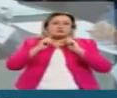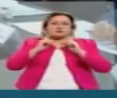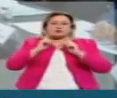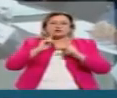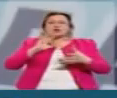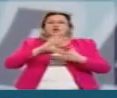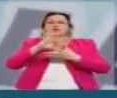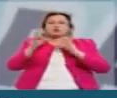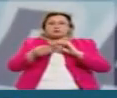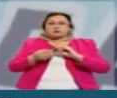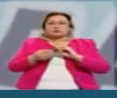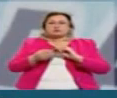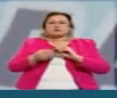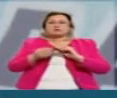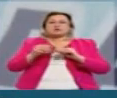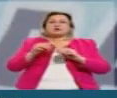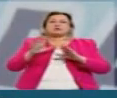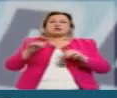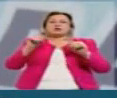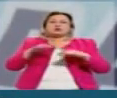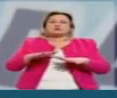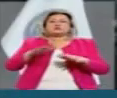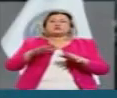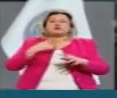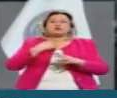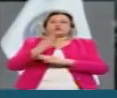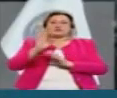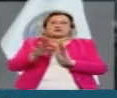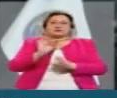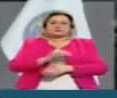саны тең түссе, төраға пікірі шешуші рөл атқарады. Айдын Шайкенов, Мырзабек Жұманов, Қостанай телеарнасы.